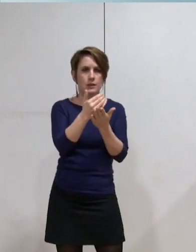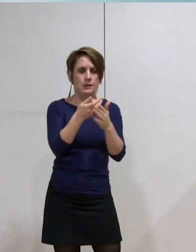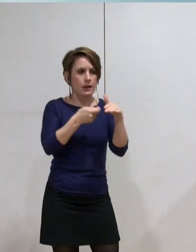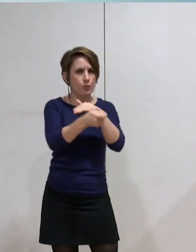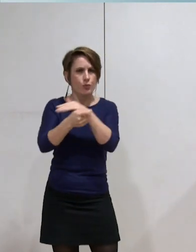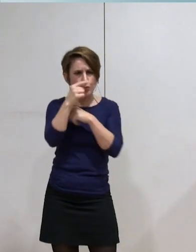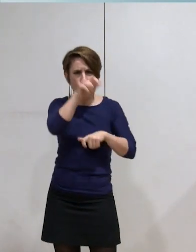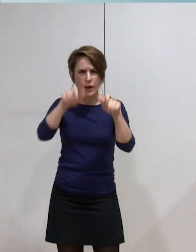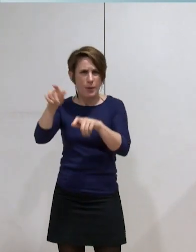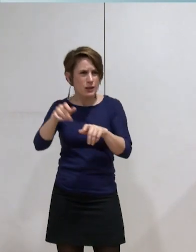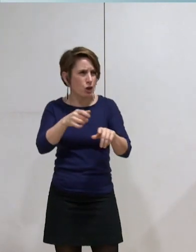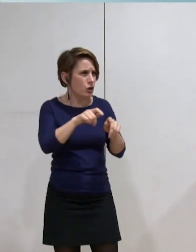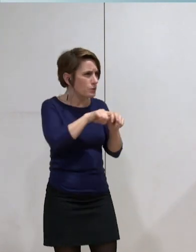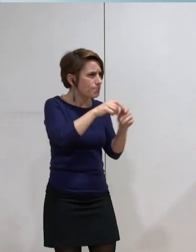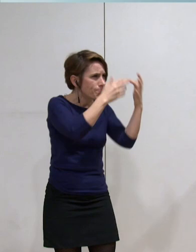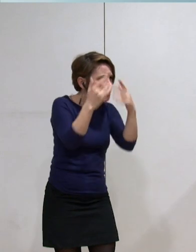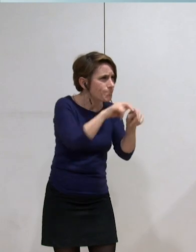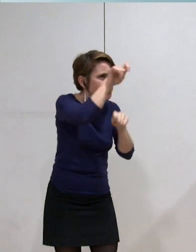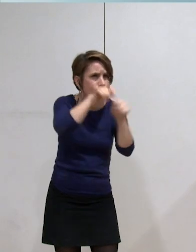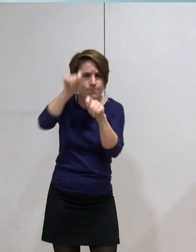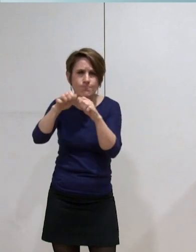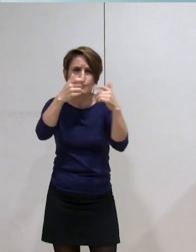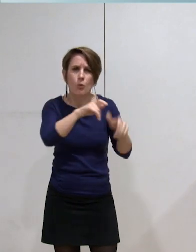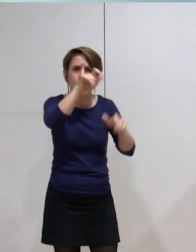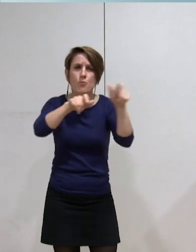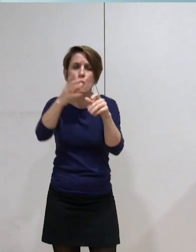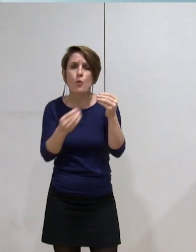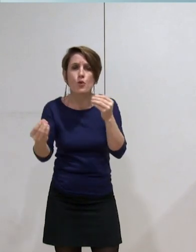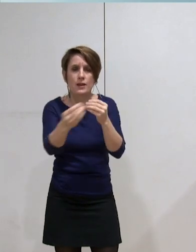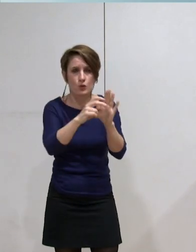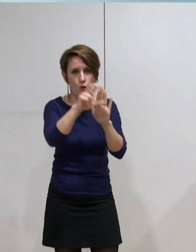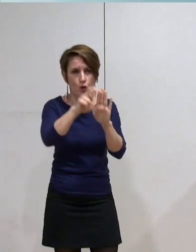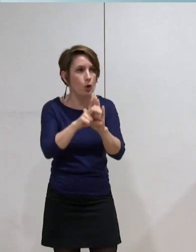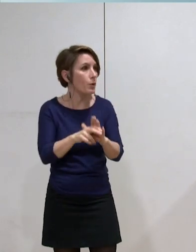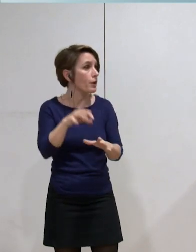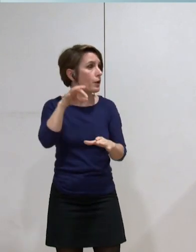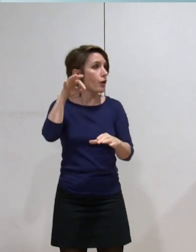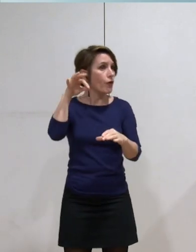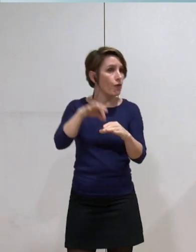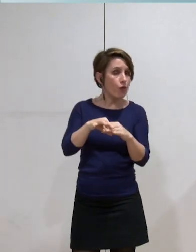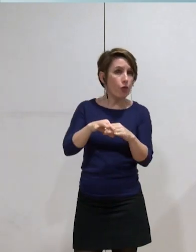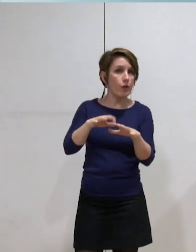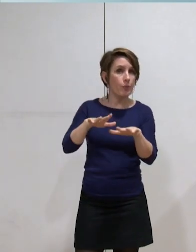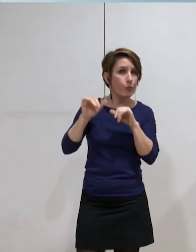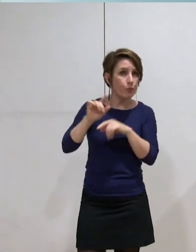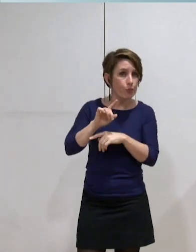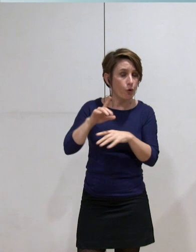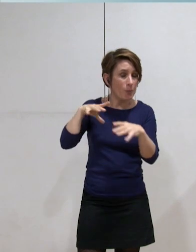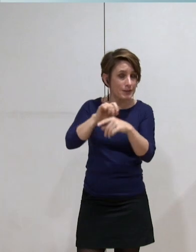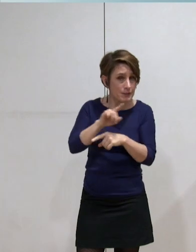recensement à la population de la population je la mets au voix qui ne prend pas part au vote qui s'abstient